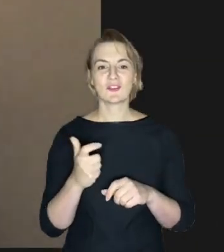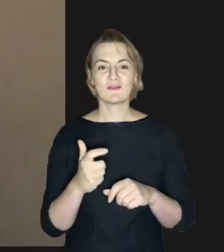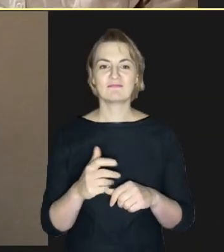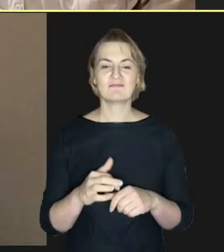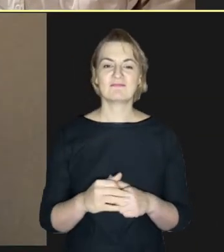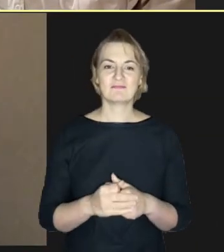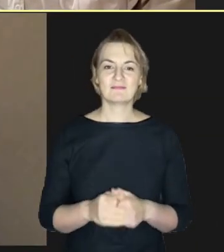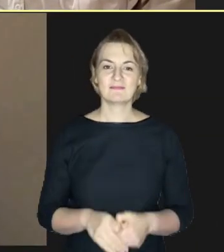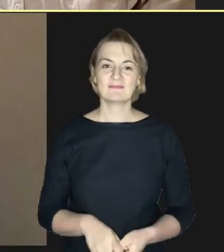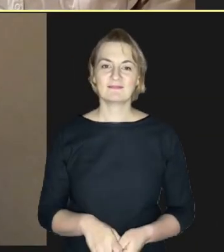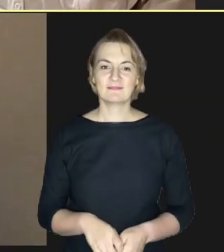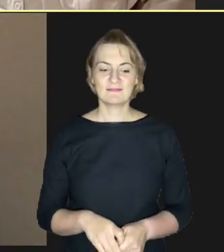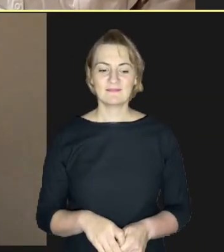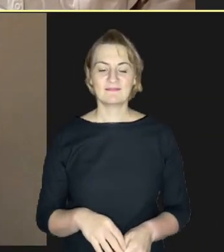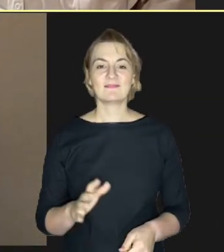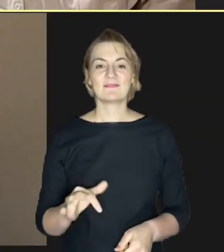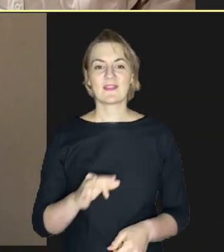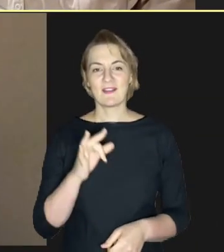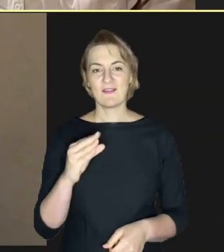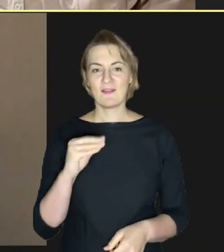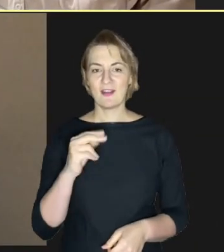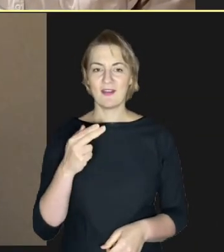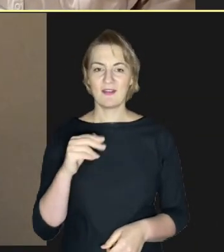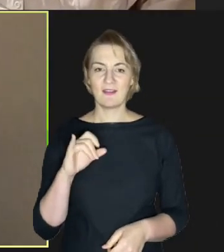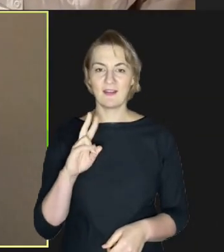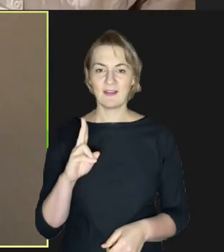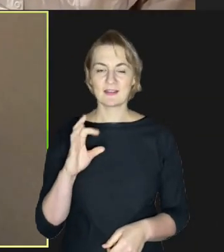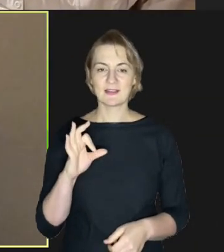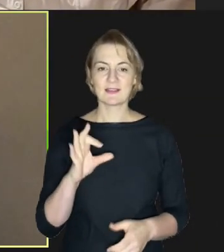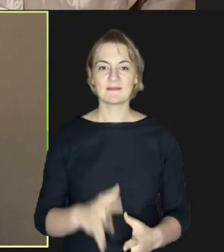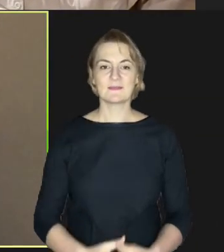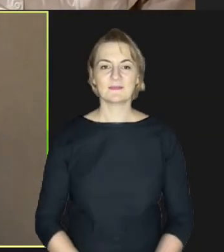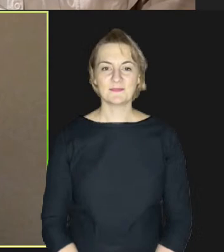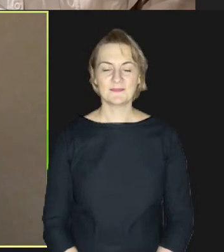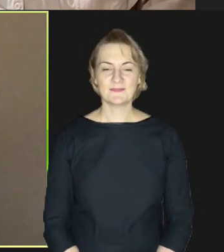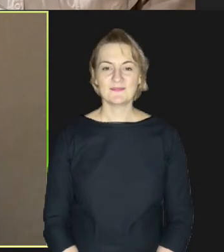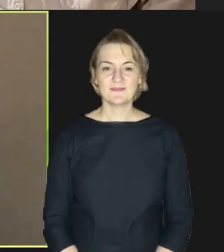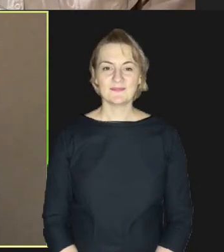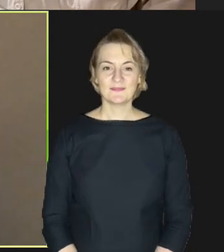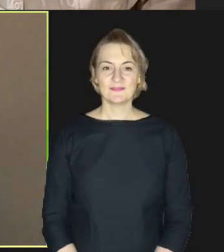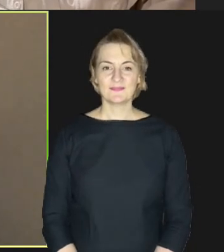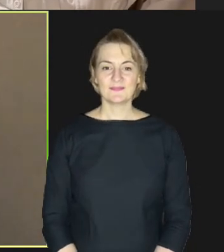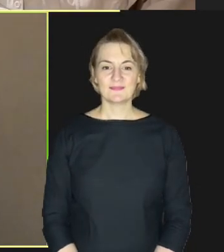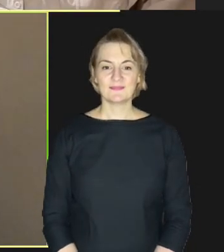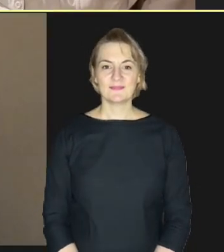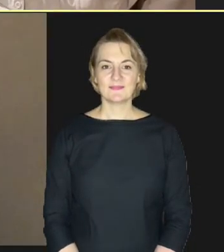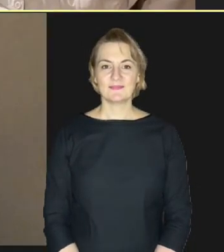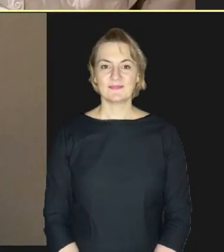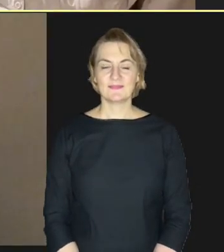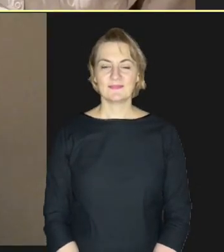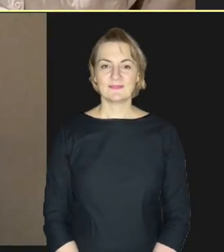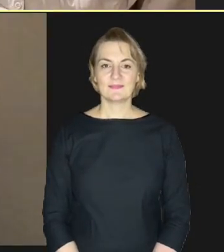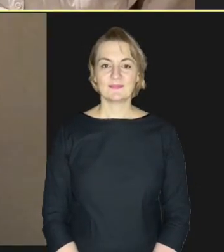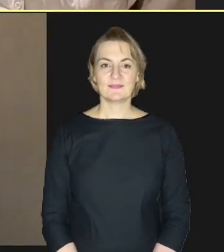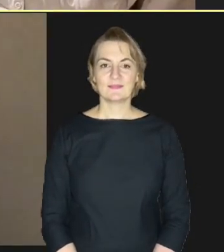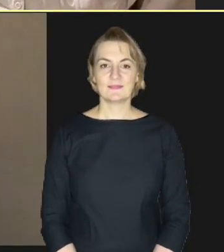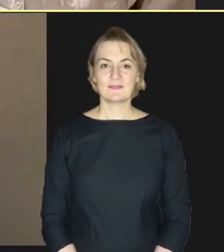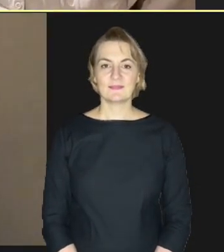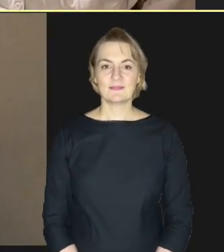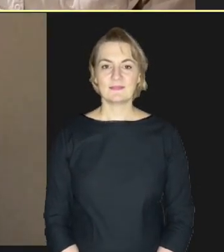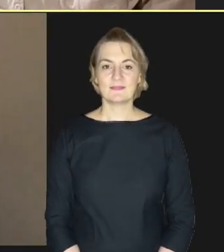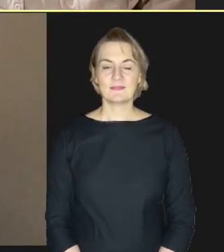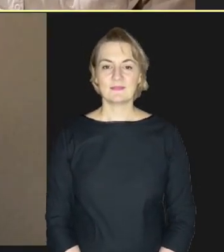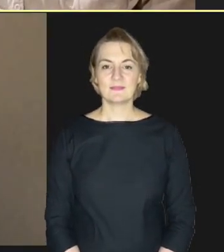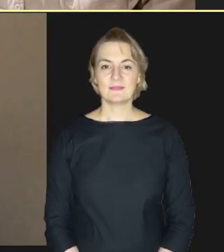Feniks. Tak jest. Feniks z popiołu. Tak. To jest w ogóle